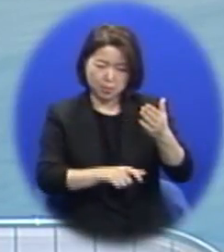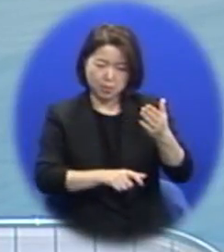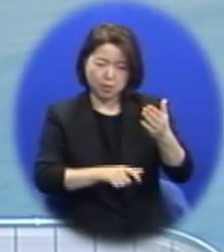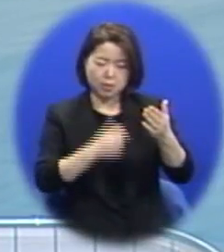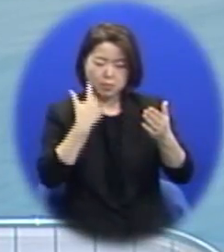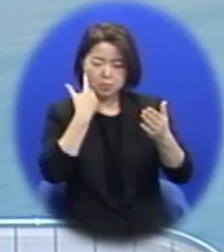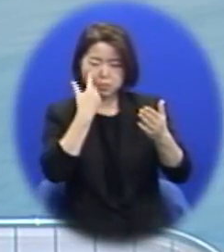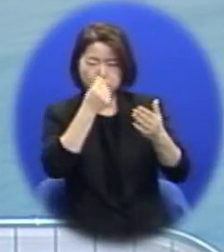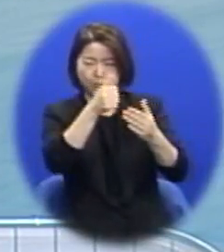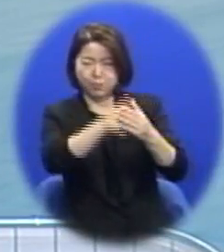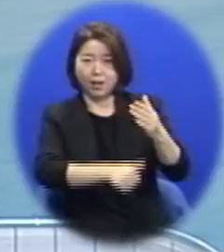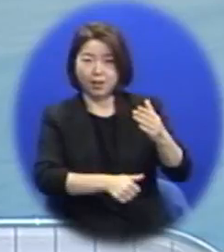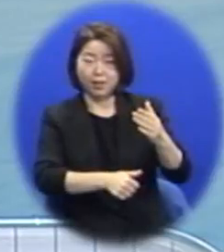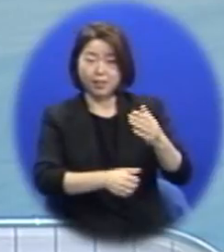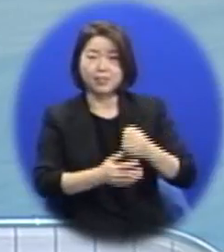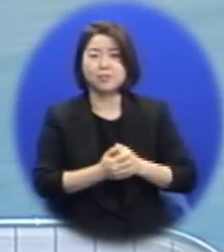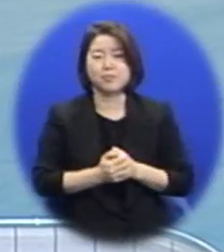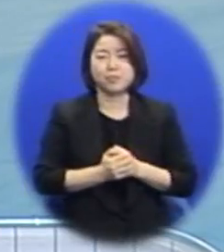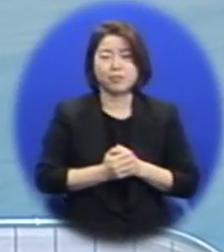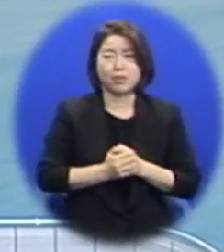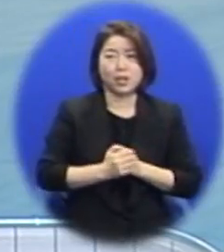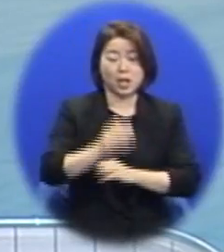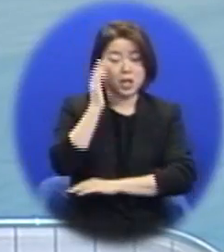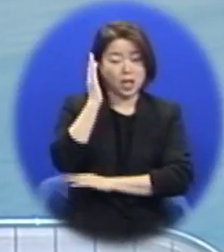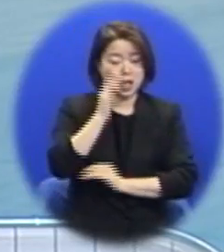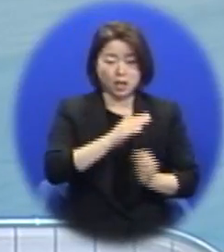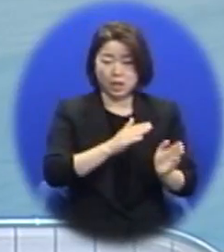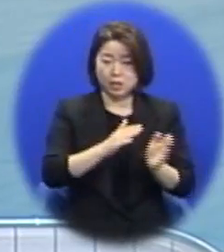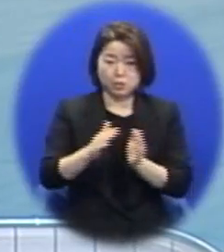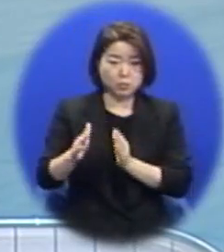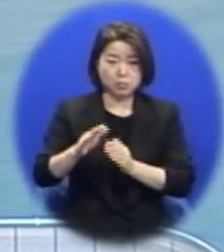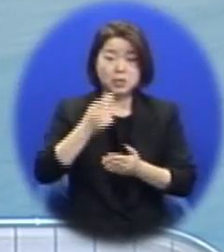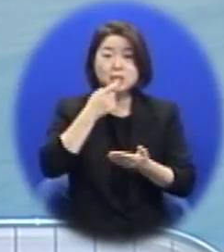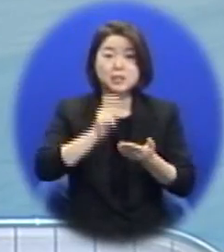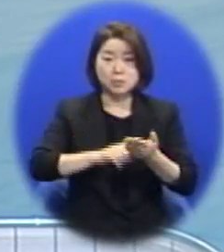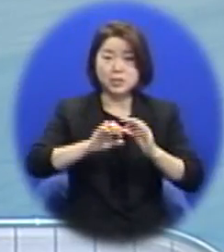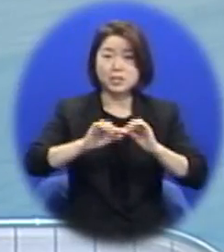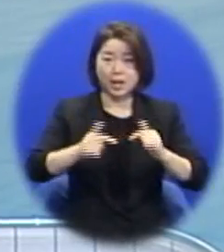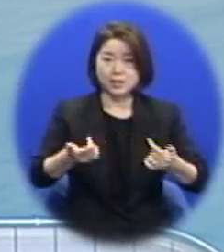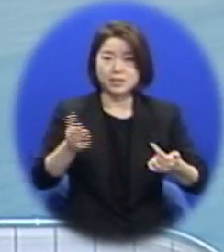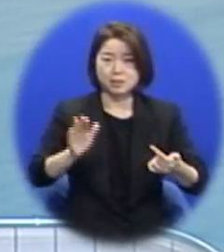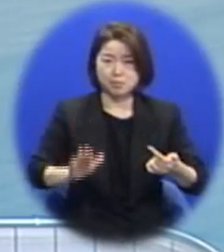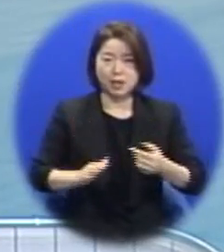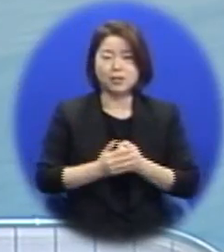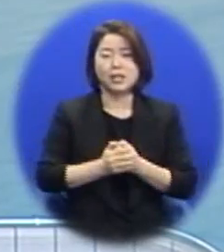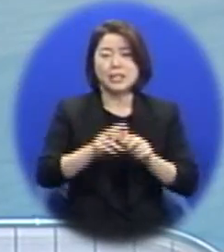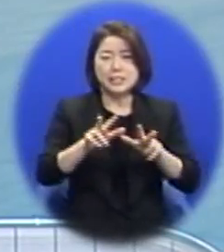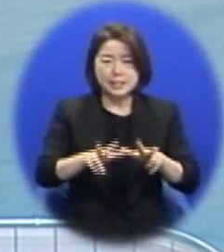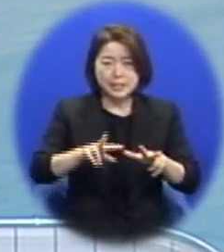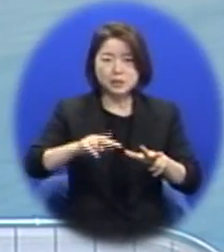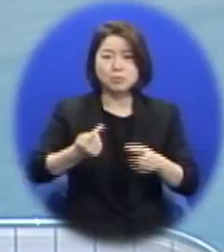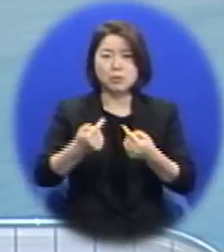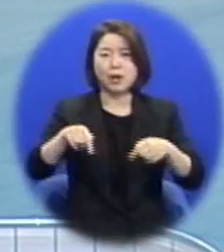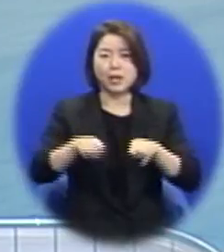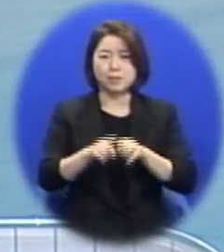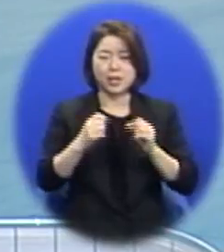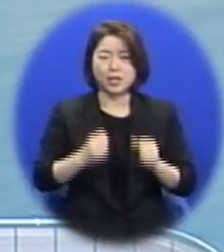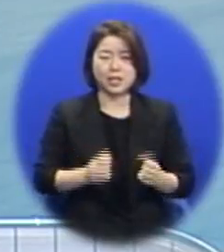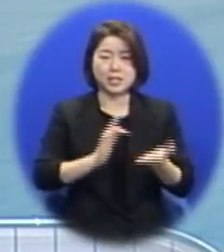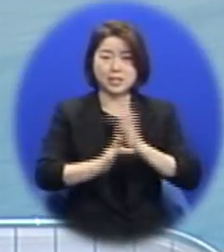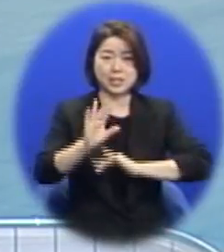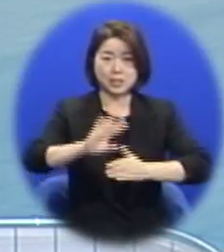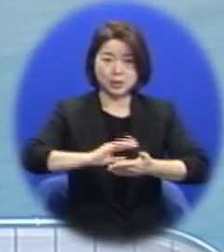빠져들었습니다. 강의 준비하기가 쉬운 책은 아니지만 지금도 함께 계시는 예수 그리스도,